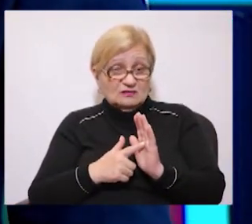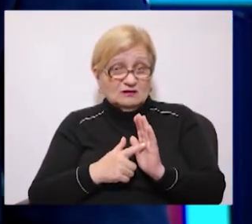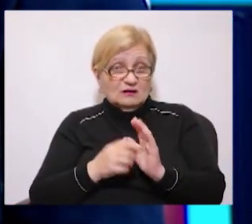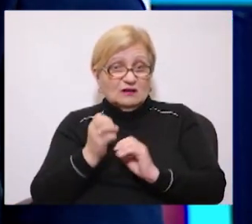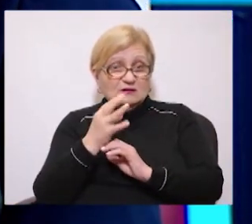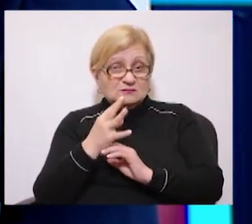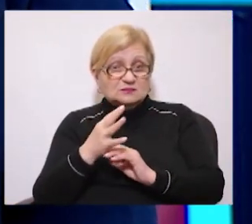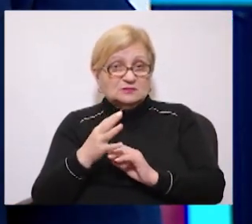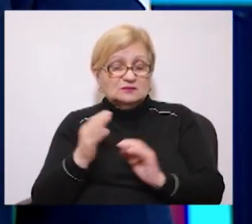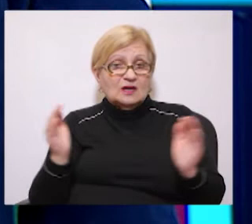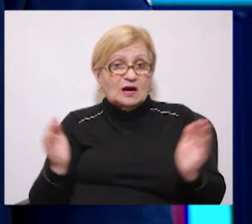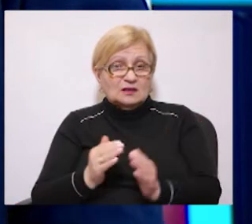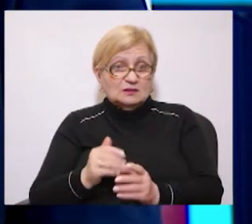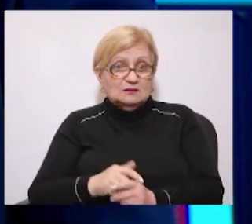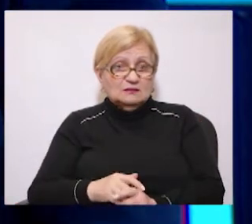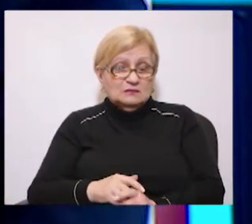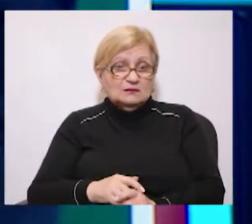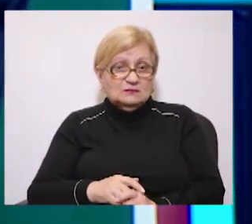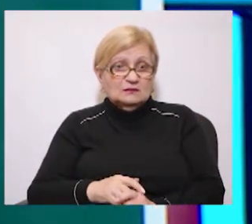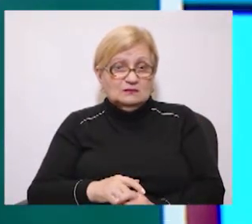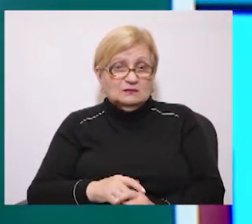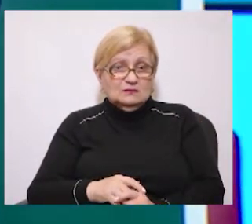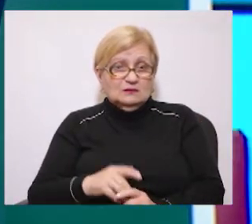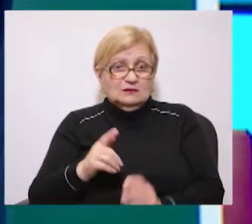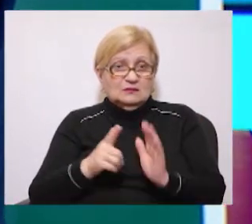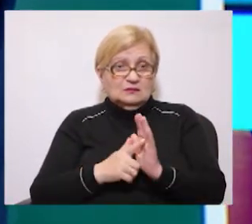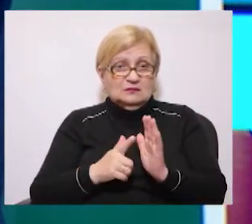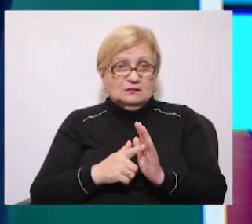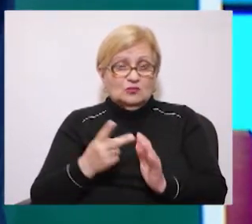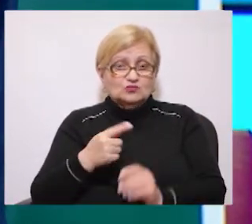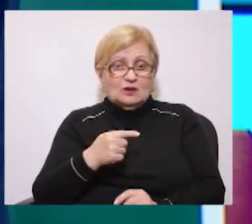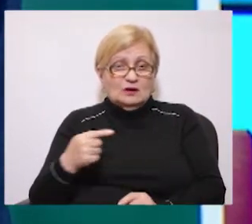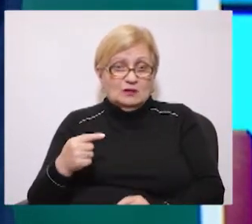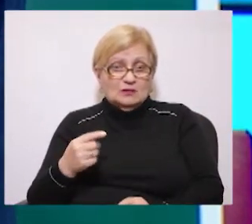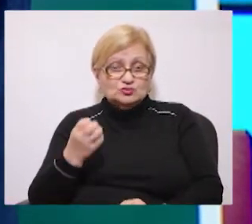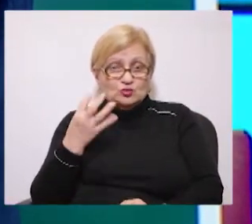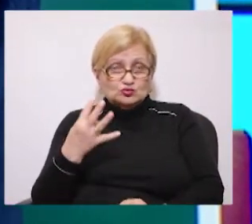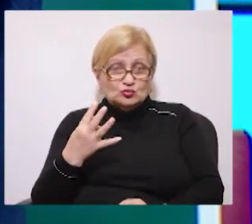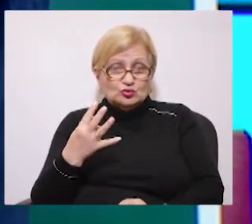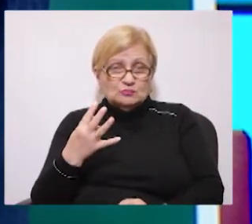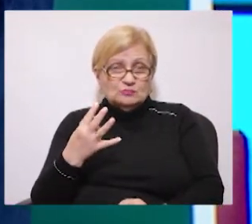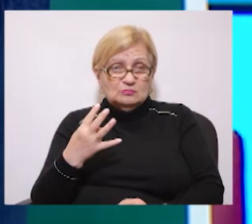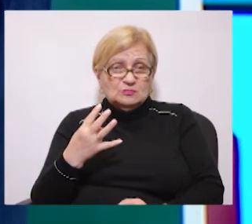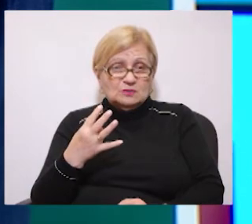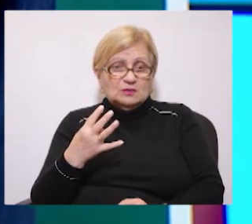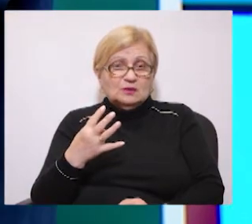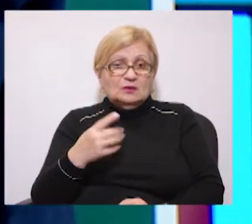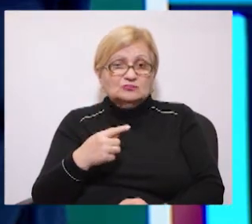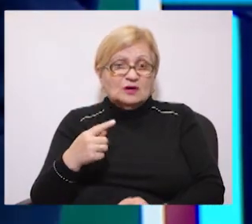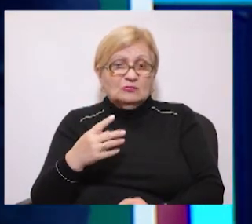7-ზე 14-ით ნაკლებია. დიახაც 7-ს უნდა გამოვაკლო 14, რომ მიიღო მინუს